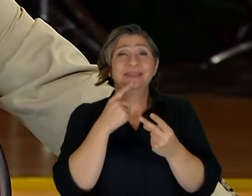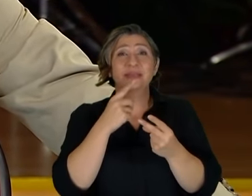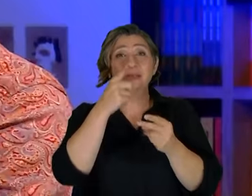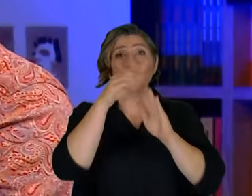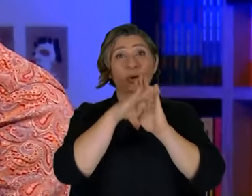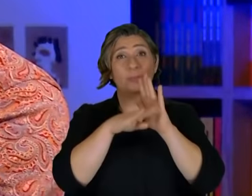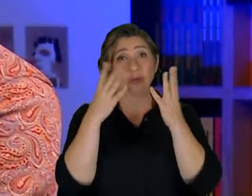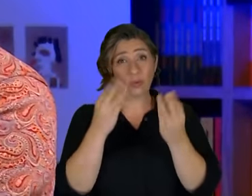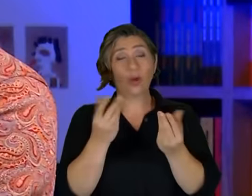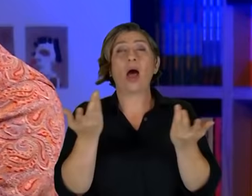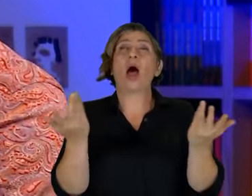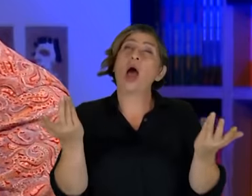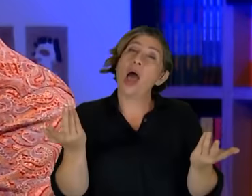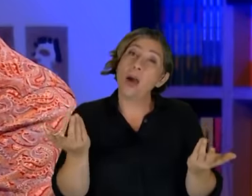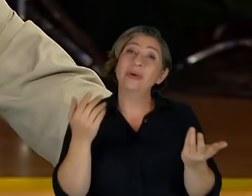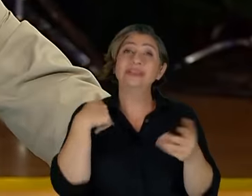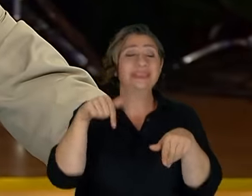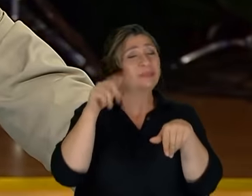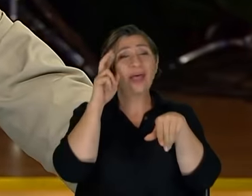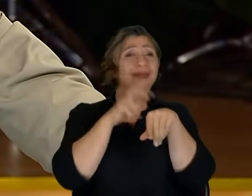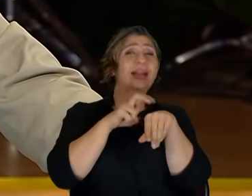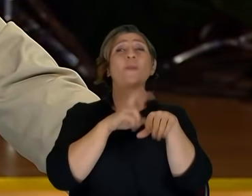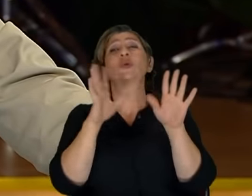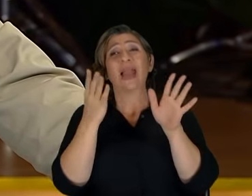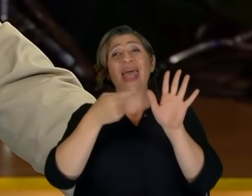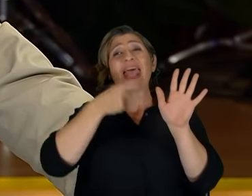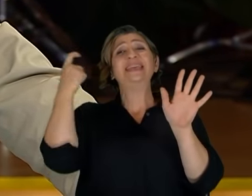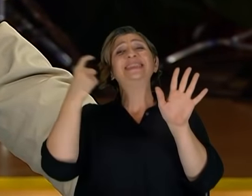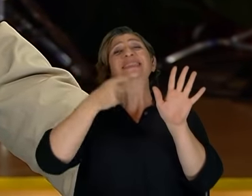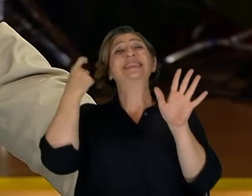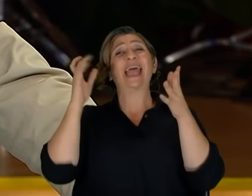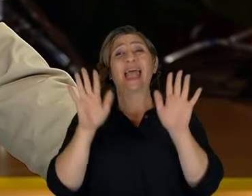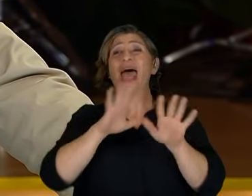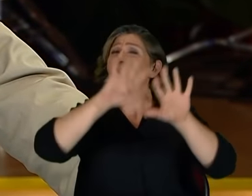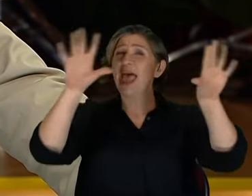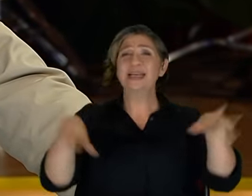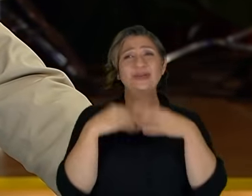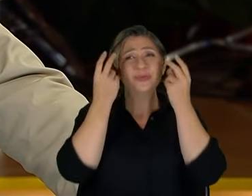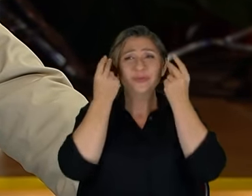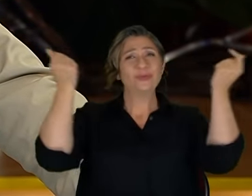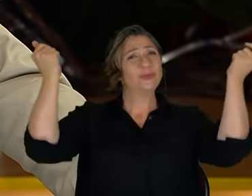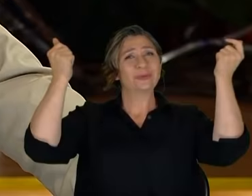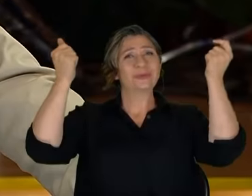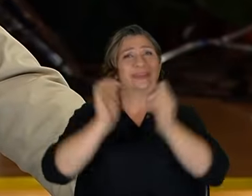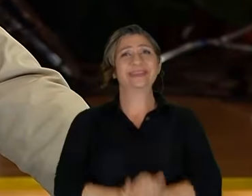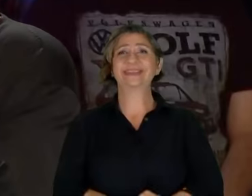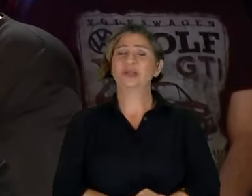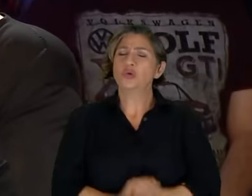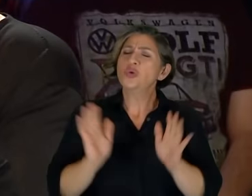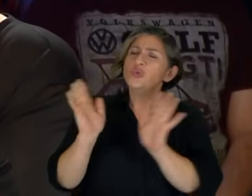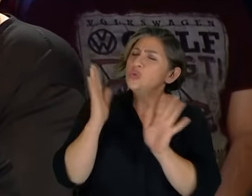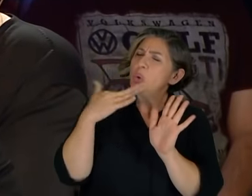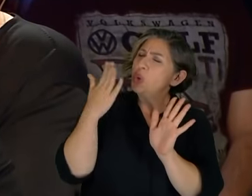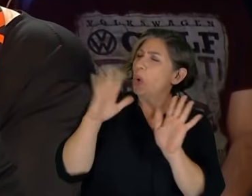programınız oldu. Ya ama oldu ama hiç şimdi hatırlamıyoruz bile. Çok eskide her kaldı şeyi onlar. evet. Zorunda. Yok şimdi